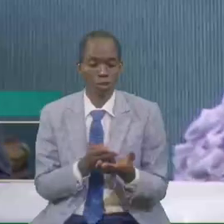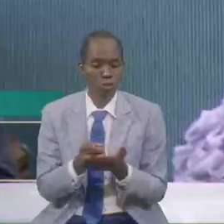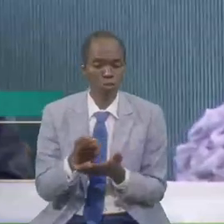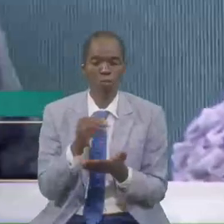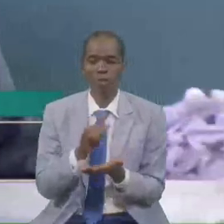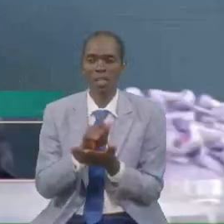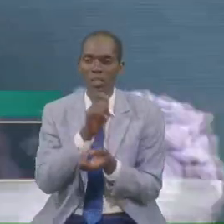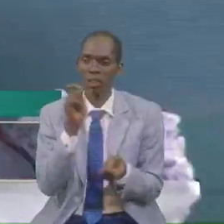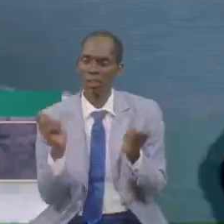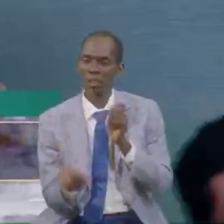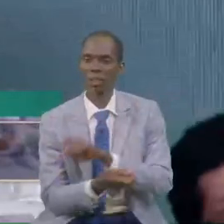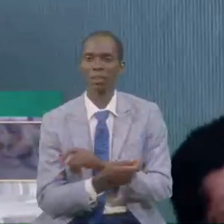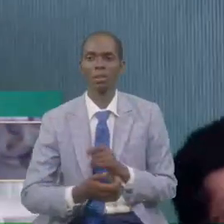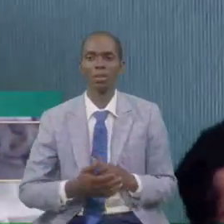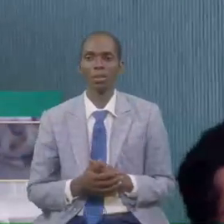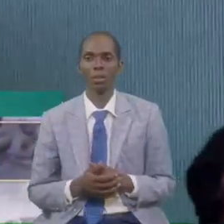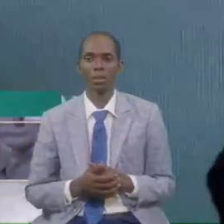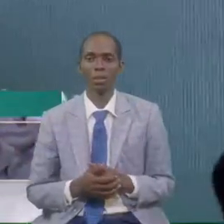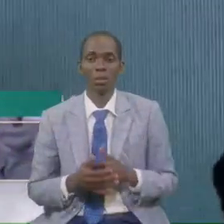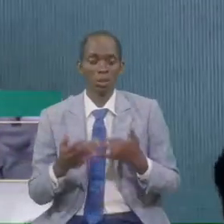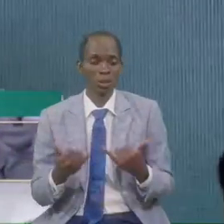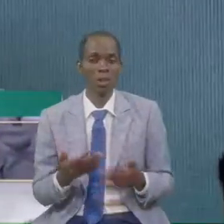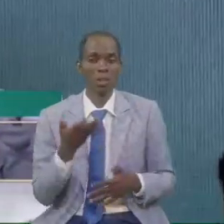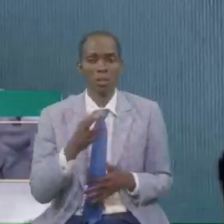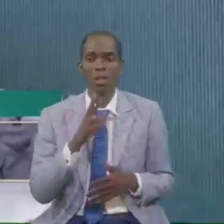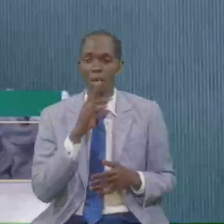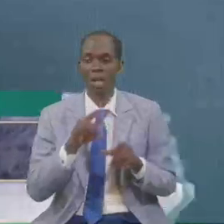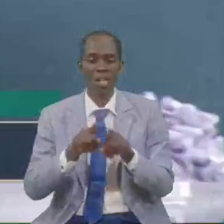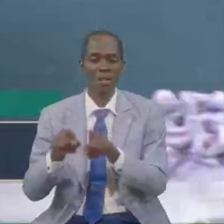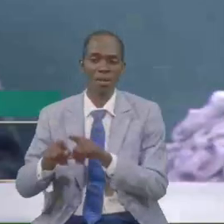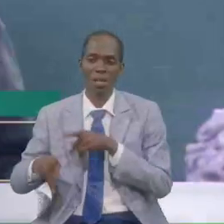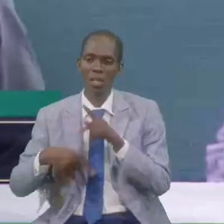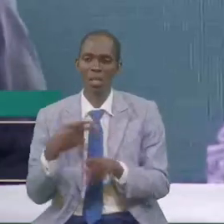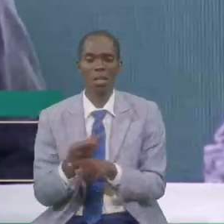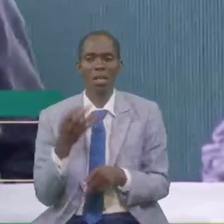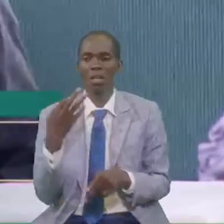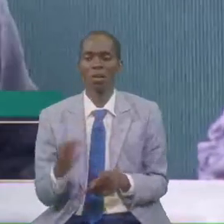La vérité qui transforme. Il y a plusieurs types de vérités.